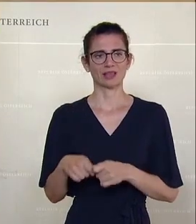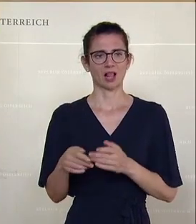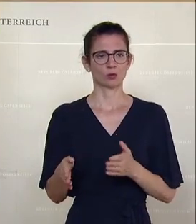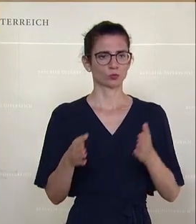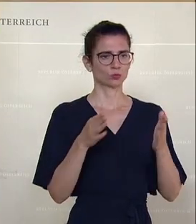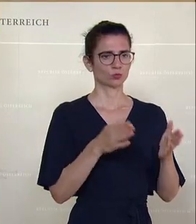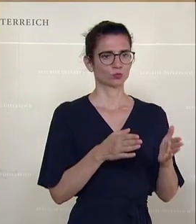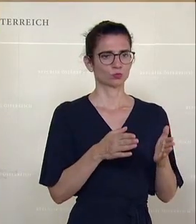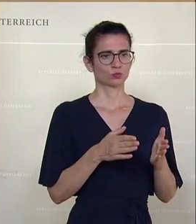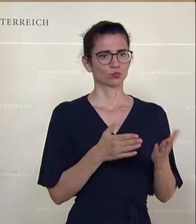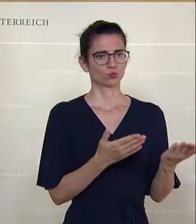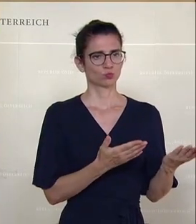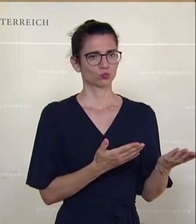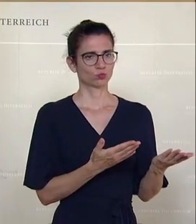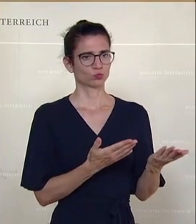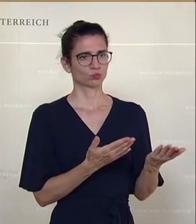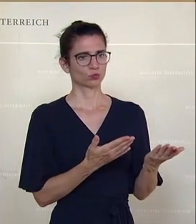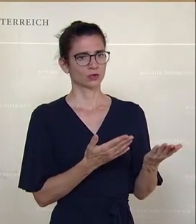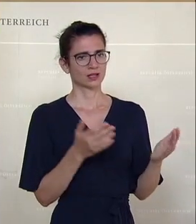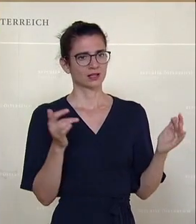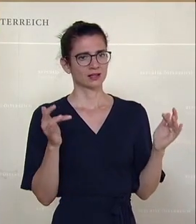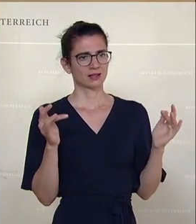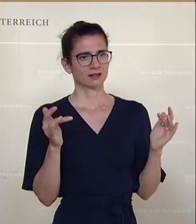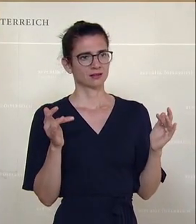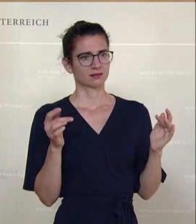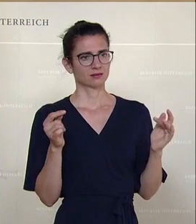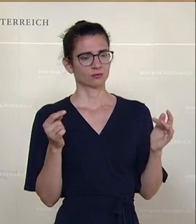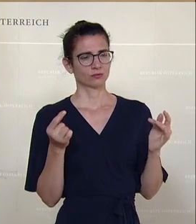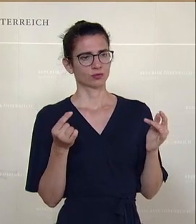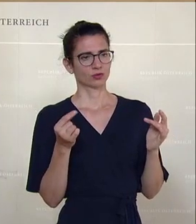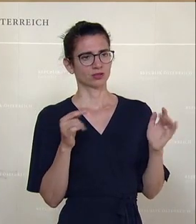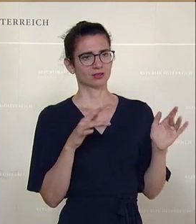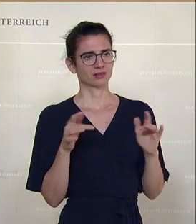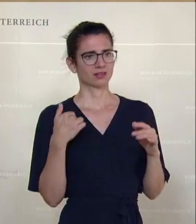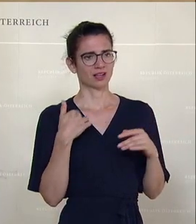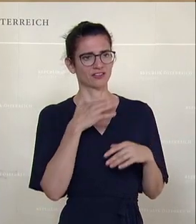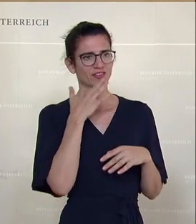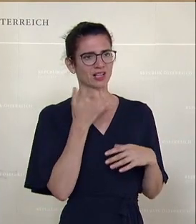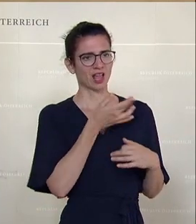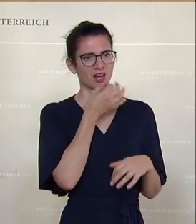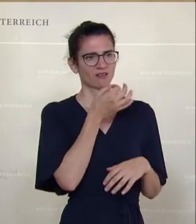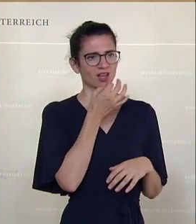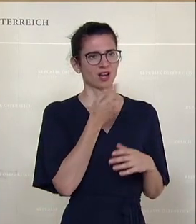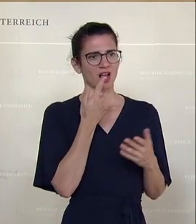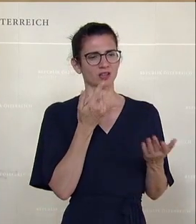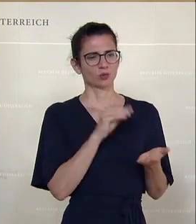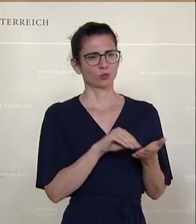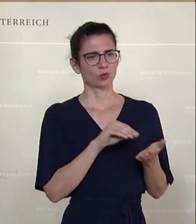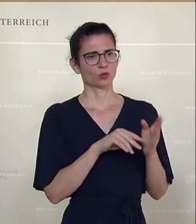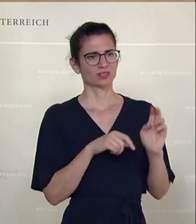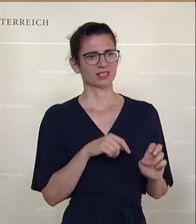dort, wo die Antifa letztlich in den Büros und Referaten sitzt und